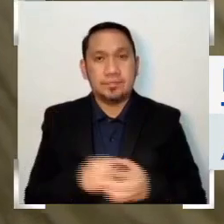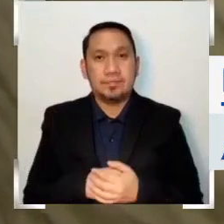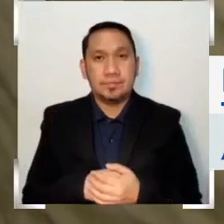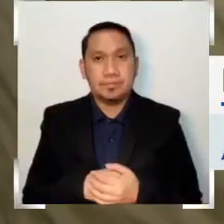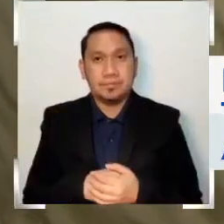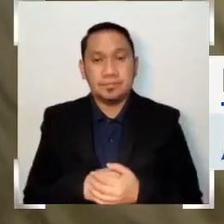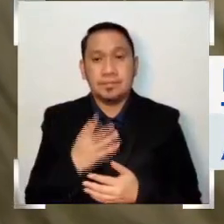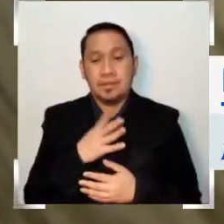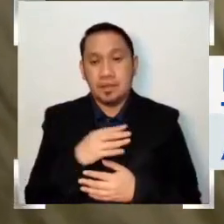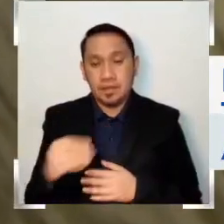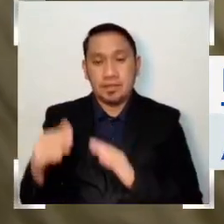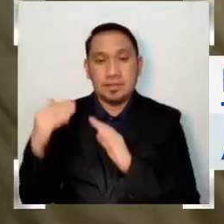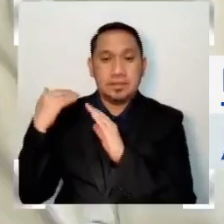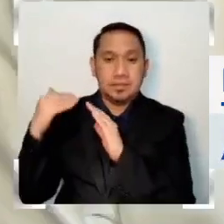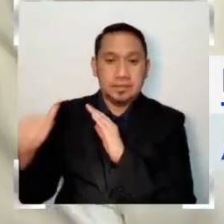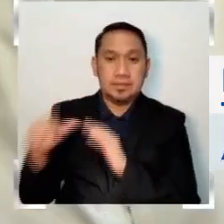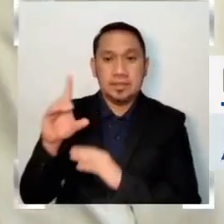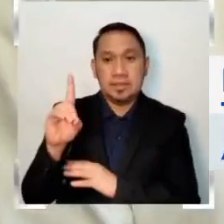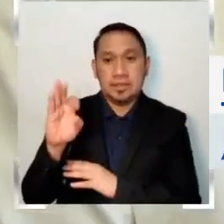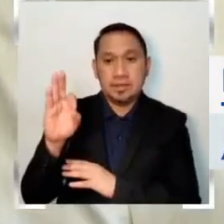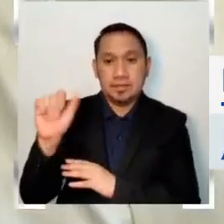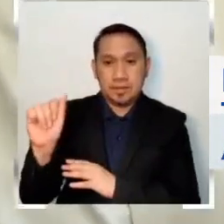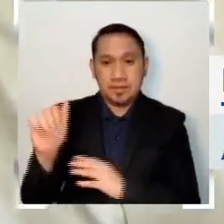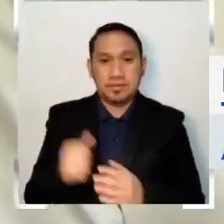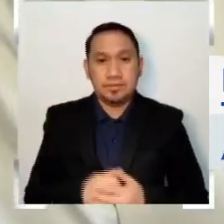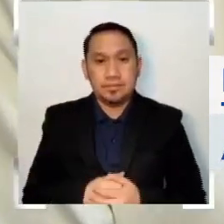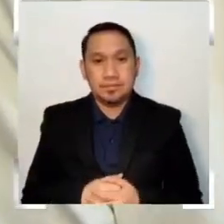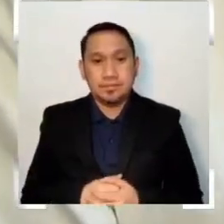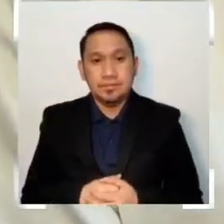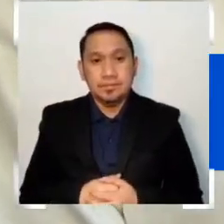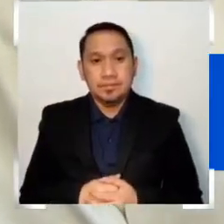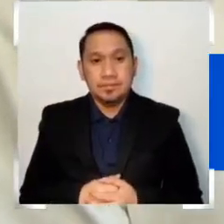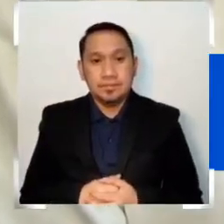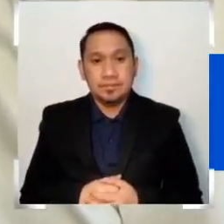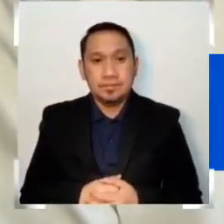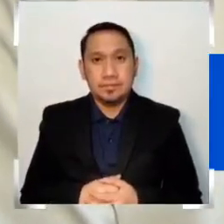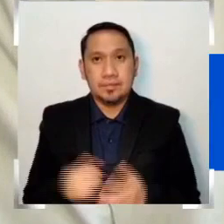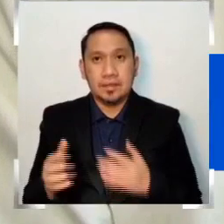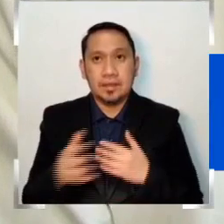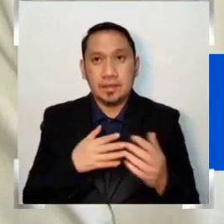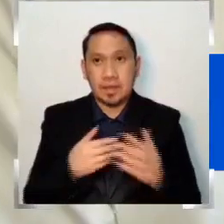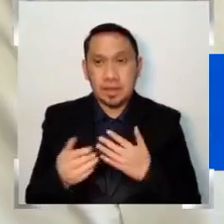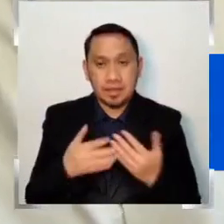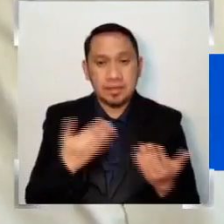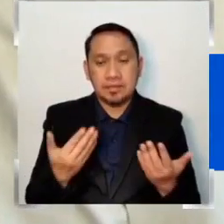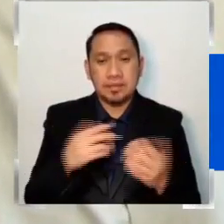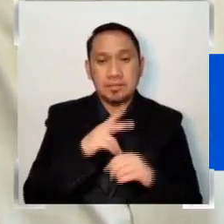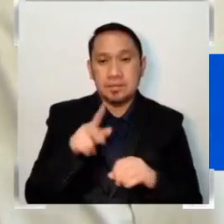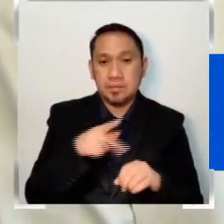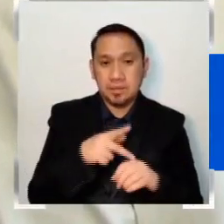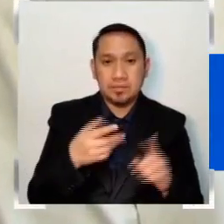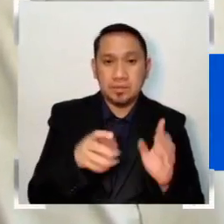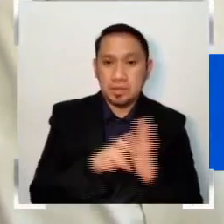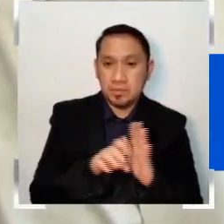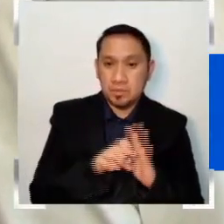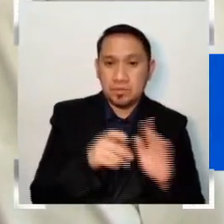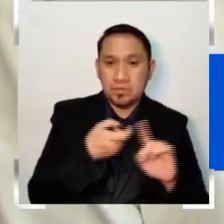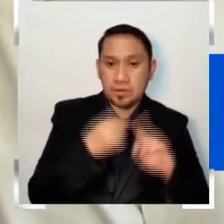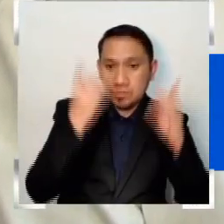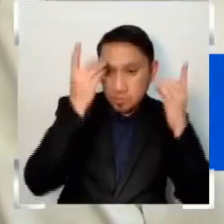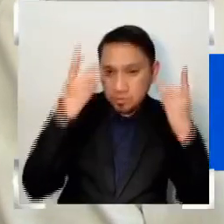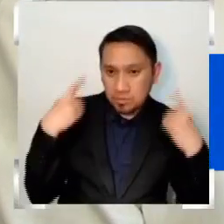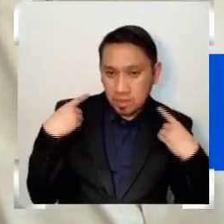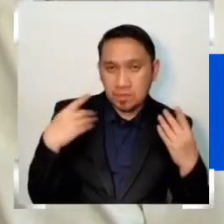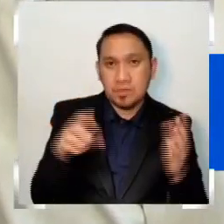naiparating ito sa DFA. Kahit na hindi kami Pilipinas, galing Dubai, galing third countries, tapos ang pangako sa inyo, turista